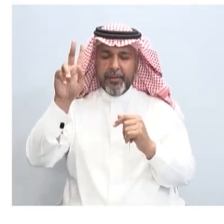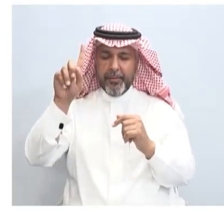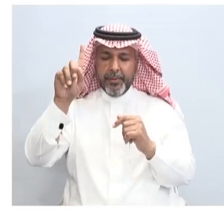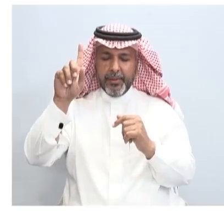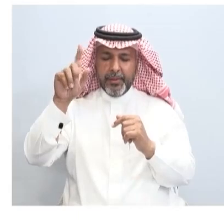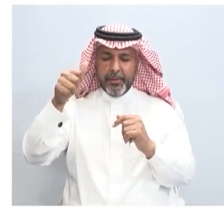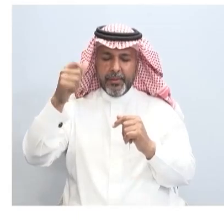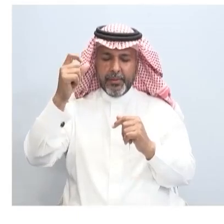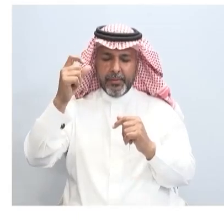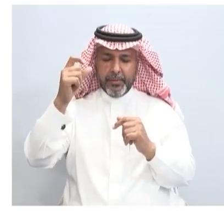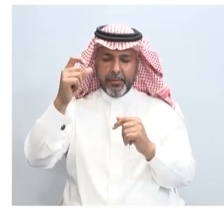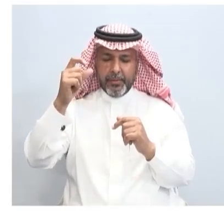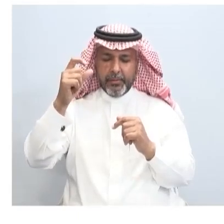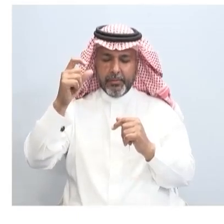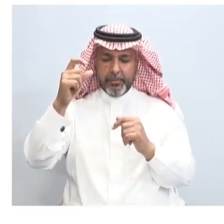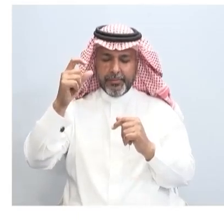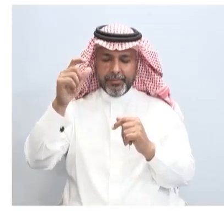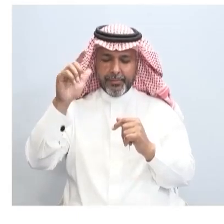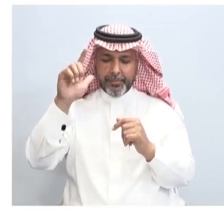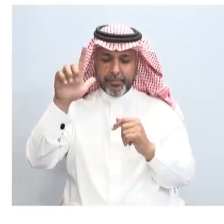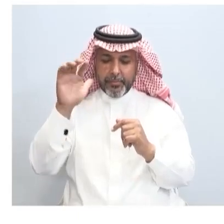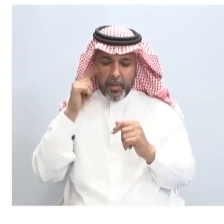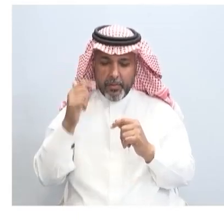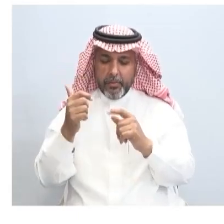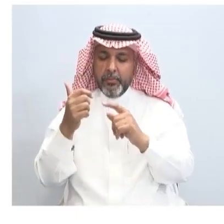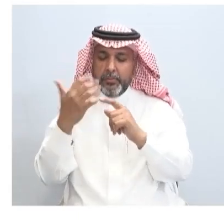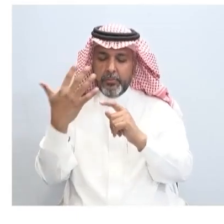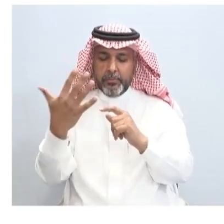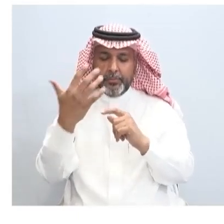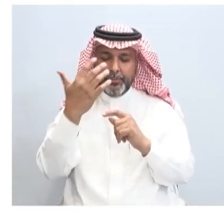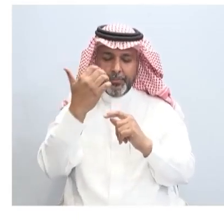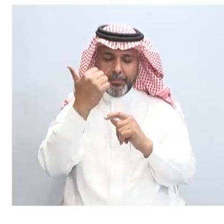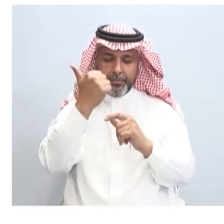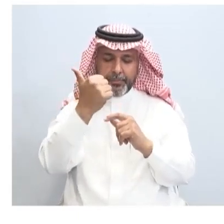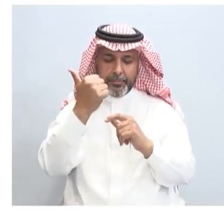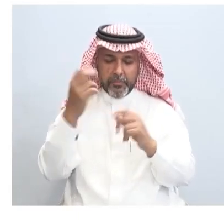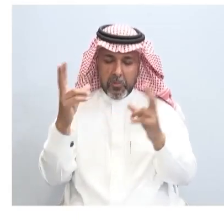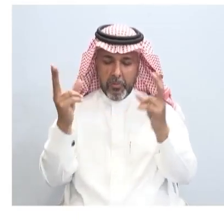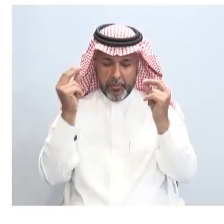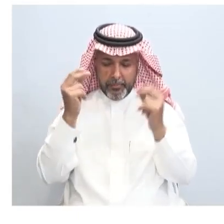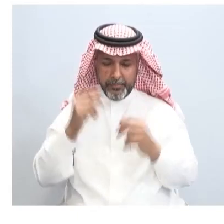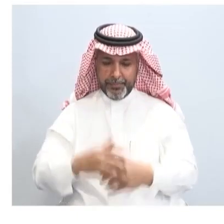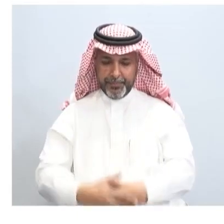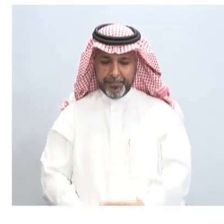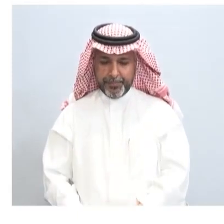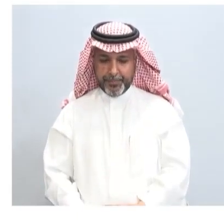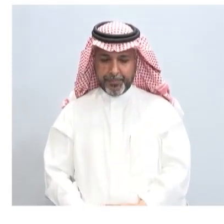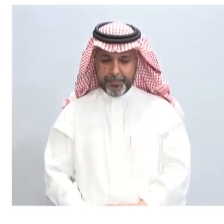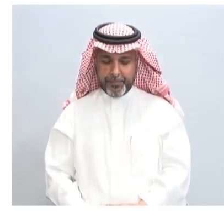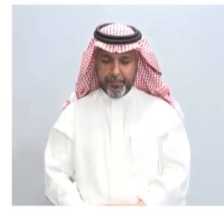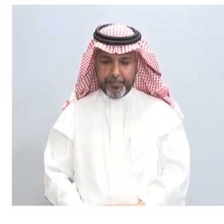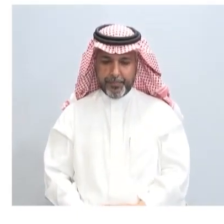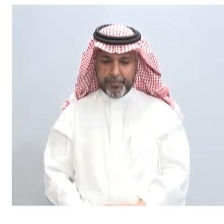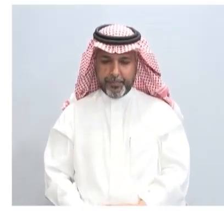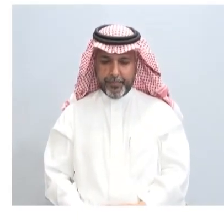او بدون نقطه مرجعيه وعندنا اخذنا التوافيق واخذنا كذلك لمحه عن الاحتمال الهندس بناخذ سؤال بس اخير كذا ش